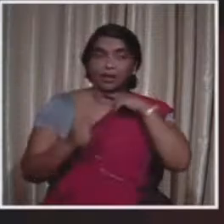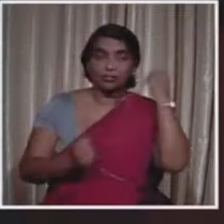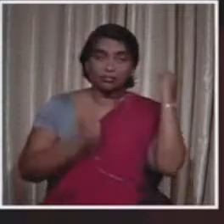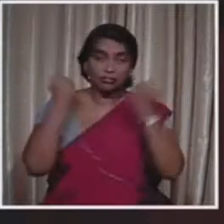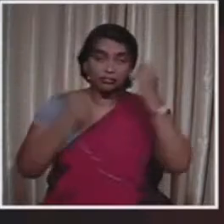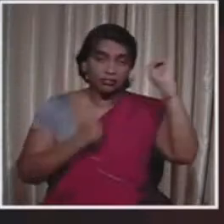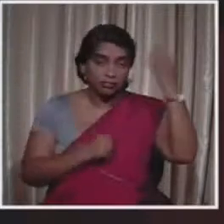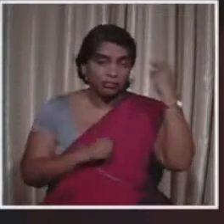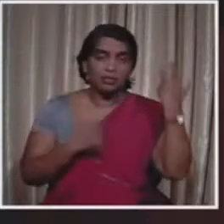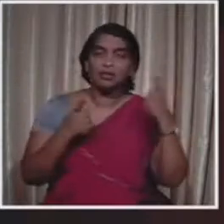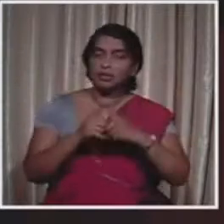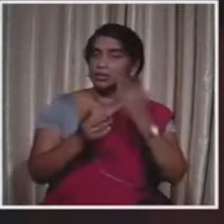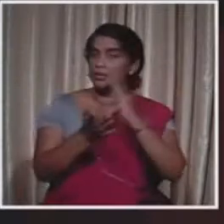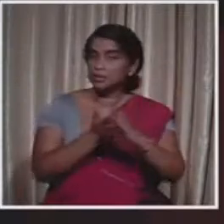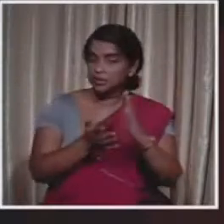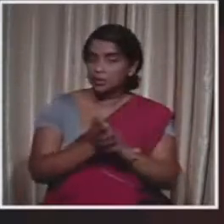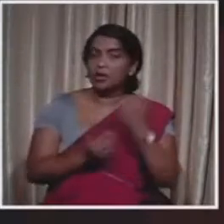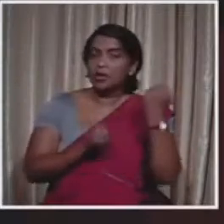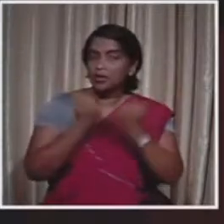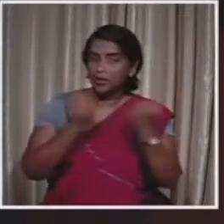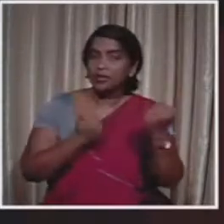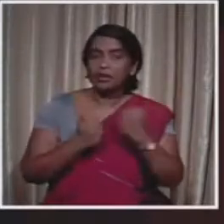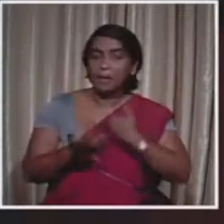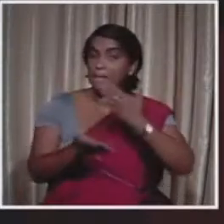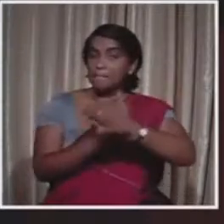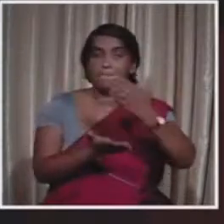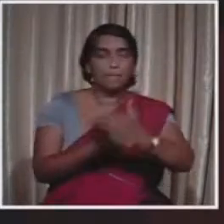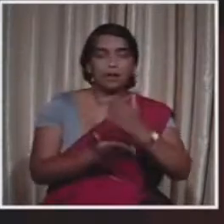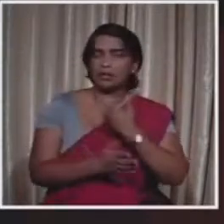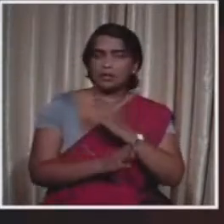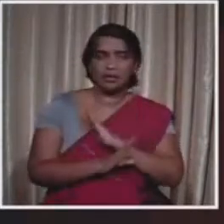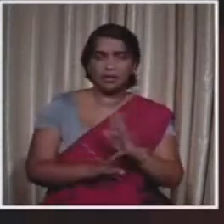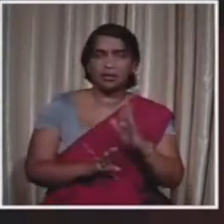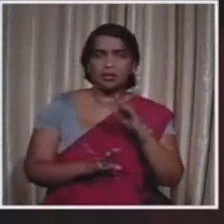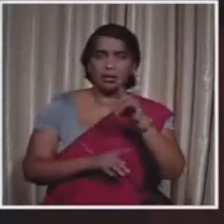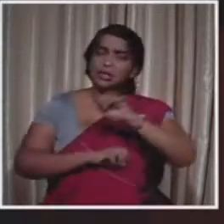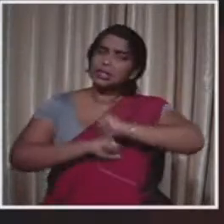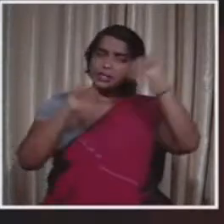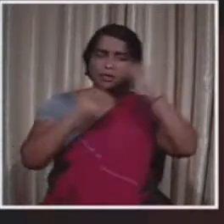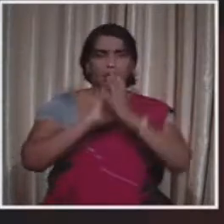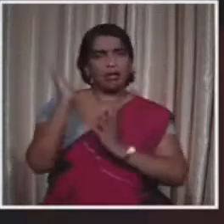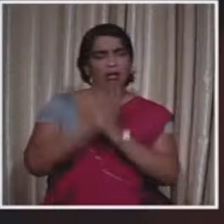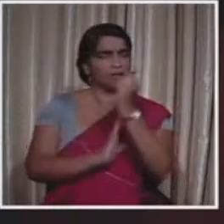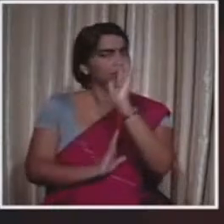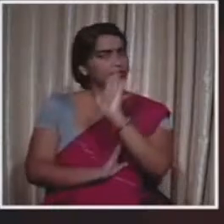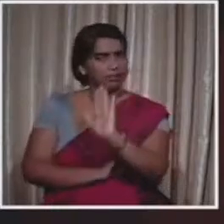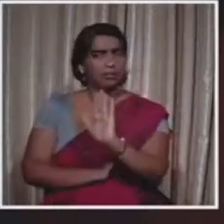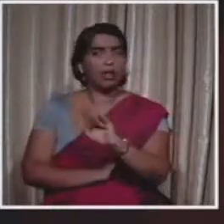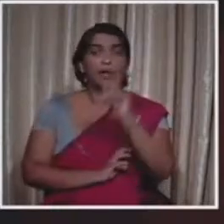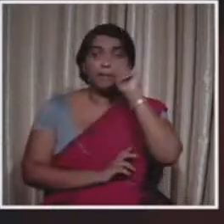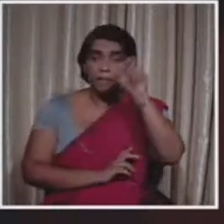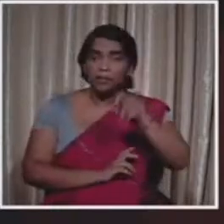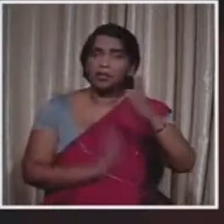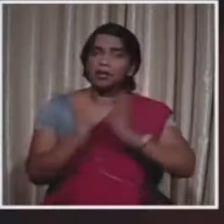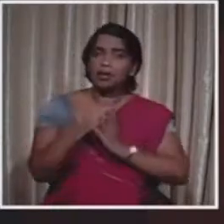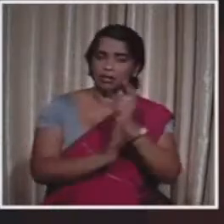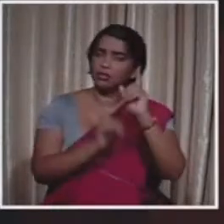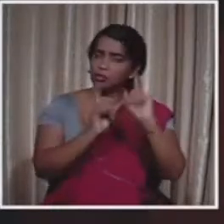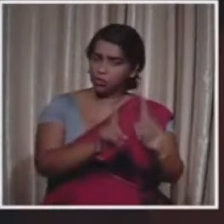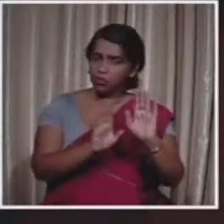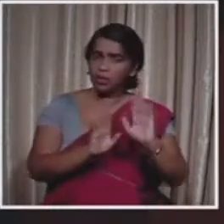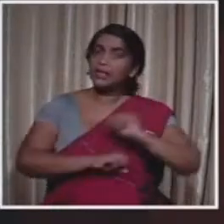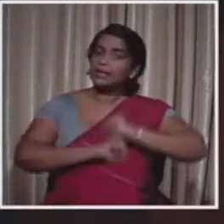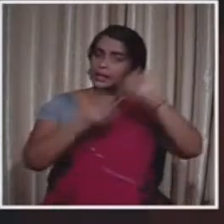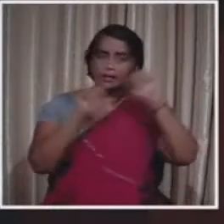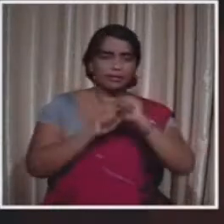පුළුවන් මේ සේවා සපයන රත වෙන්න පුළුවන් කිසිවකට බාධාවක් කියලා කරේ නැහැ ඔබතුමලාට උද්ඝෝෂණය කිරීමේ අයිතිය තියෙනවා ජනතාවට ඒ අයිතිය ආකාරෙම තියෙනවා